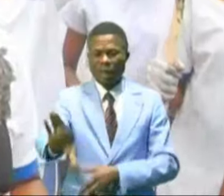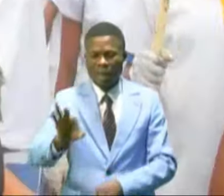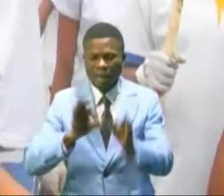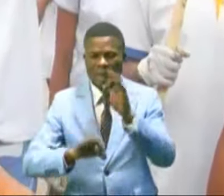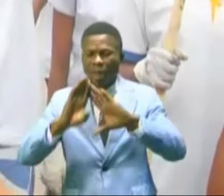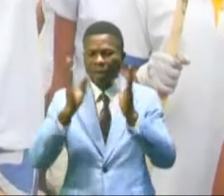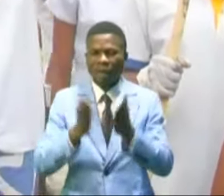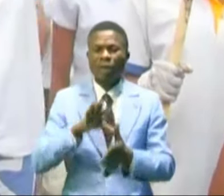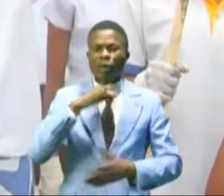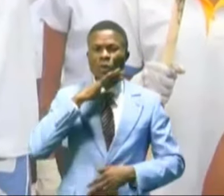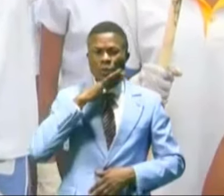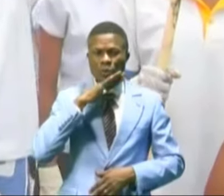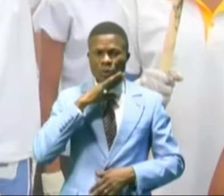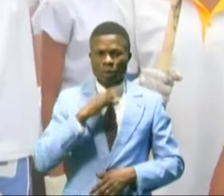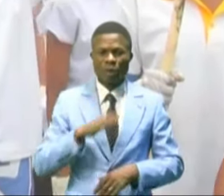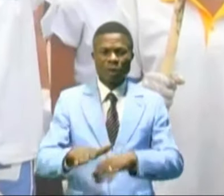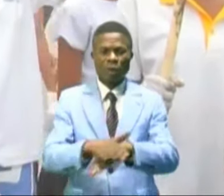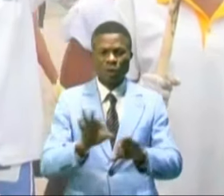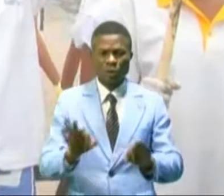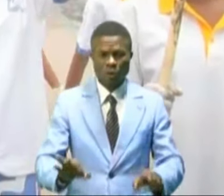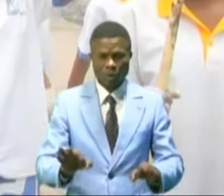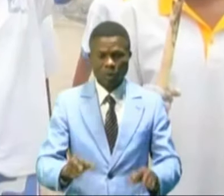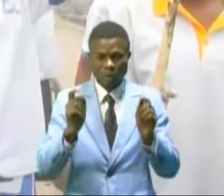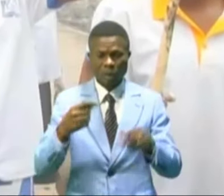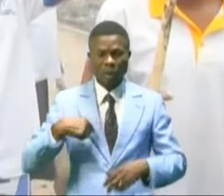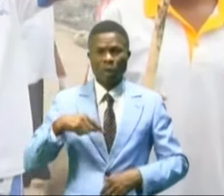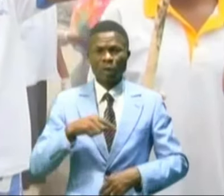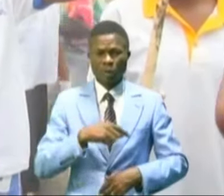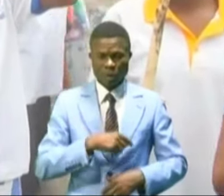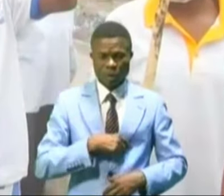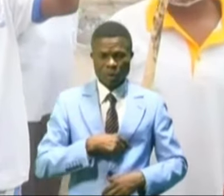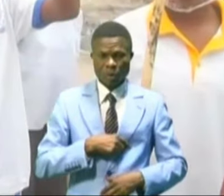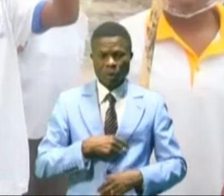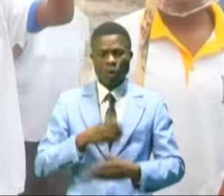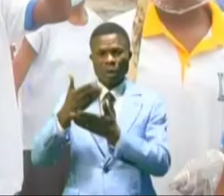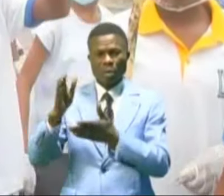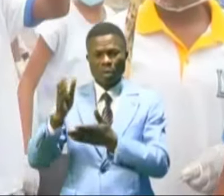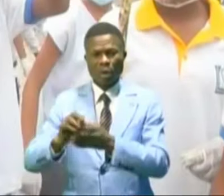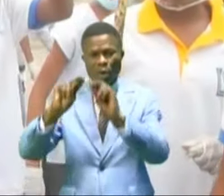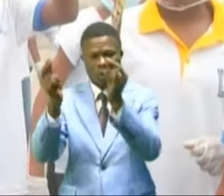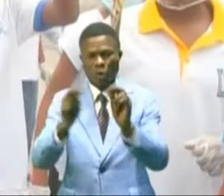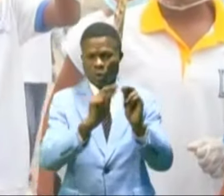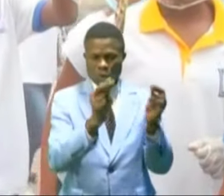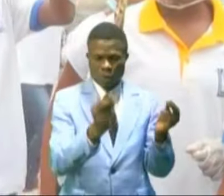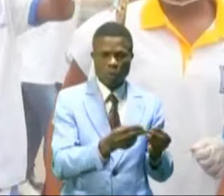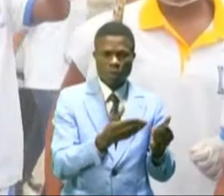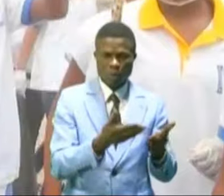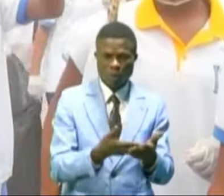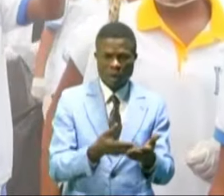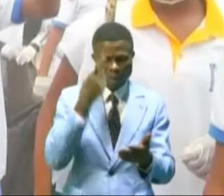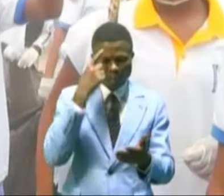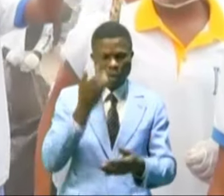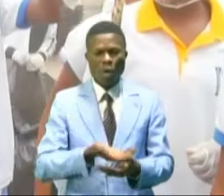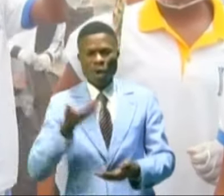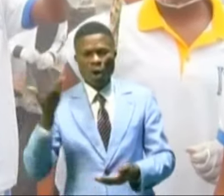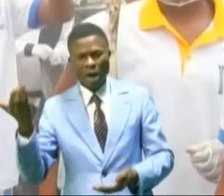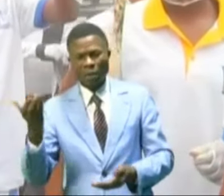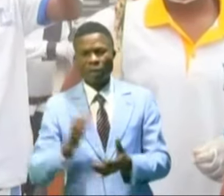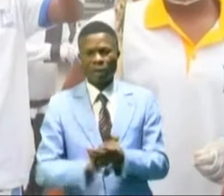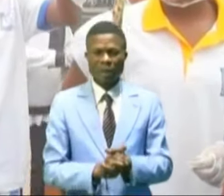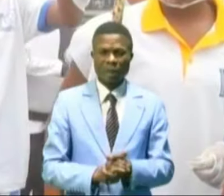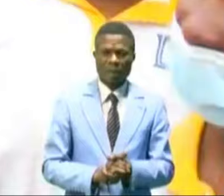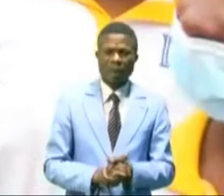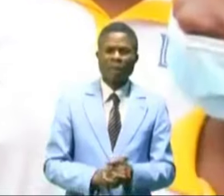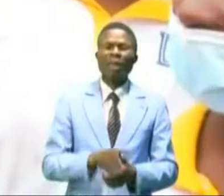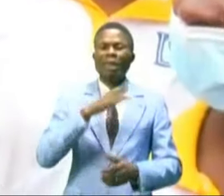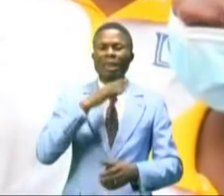déchets qui polluent la terre, car ce sont des déchets de plastique, ça ne se détruit pas en fait. Ça peut faire 1000 ans, 2000 ans, ça ne se